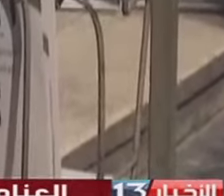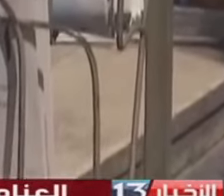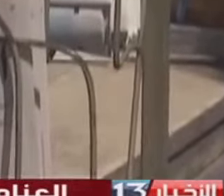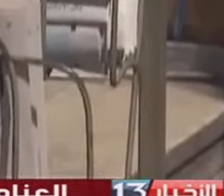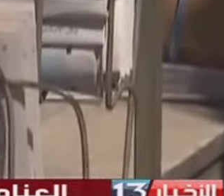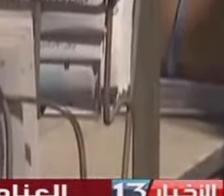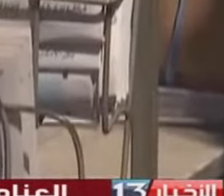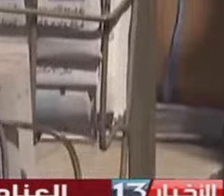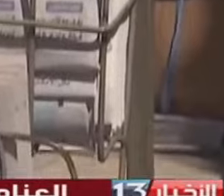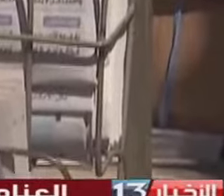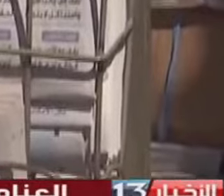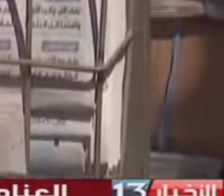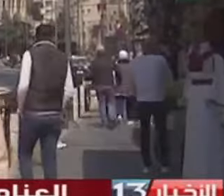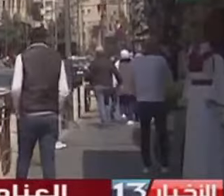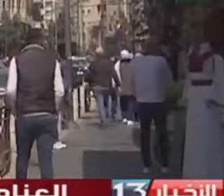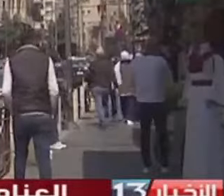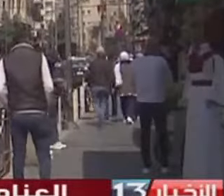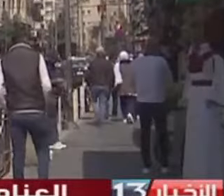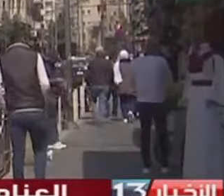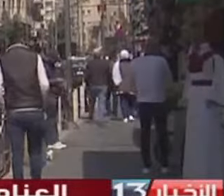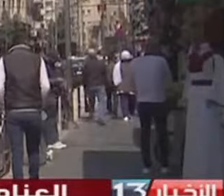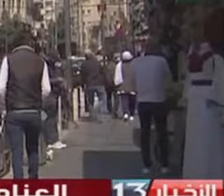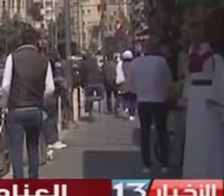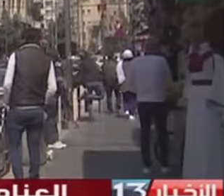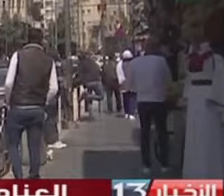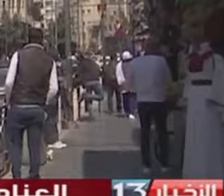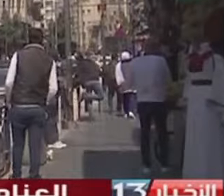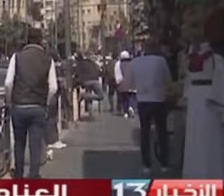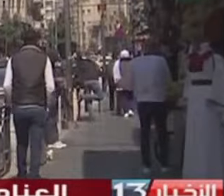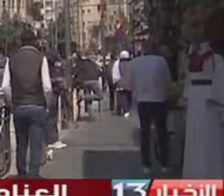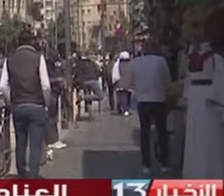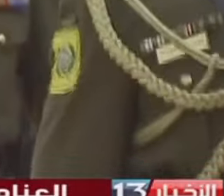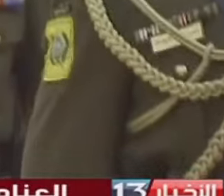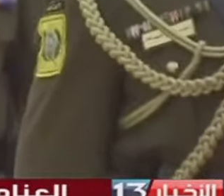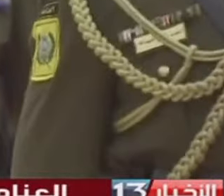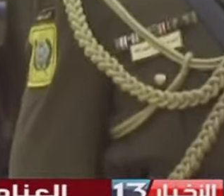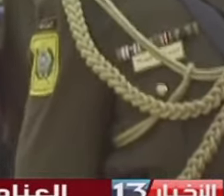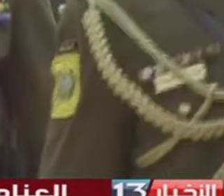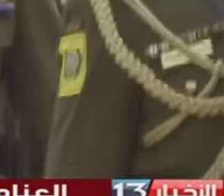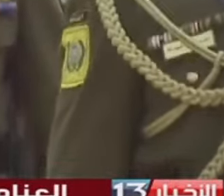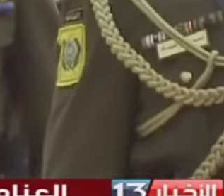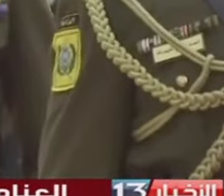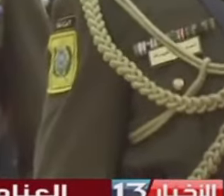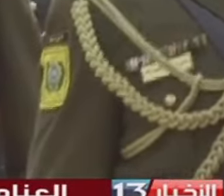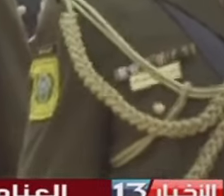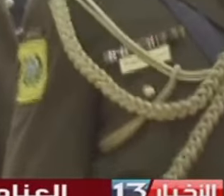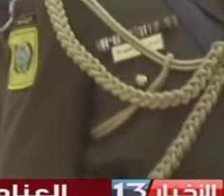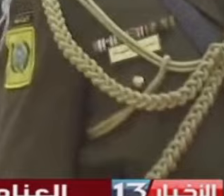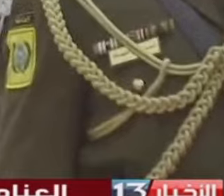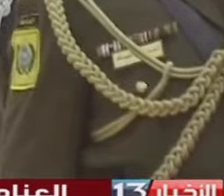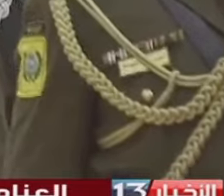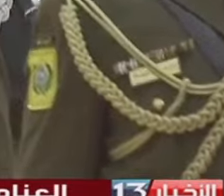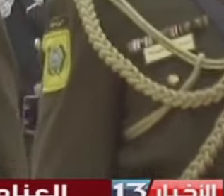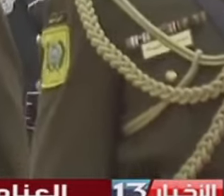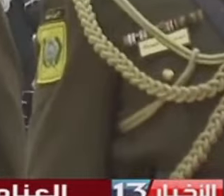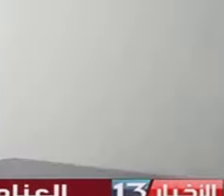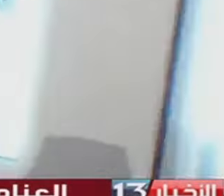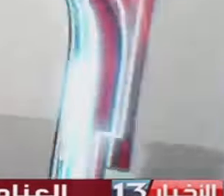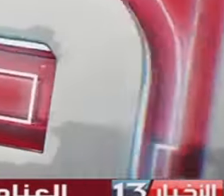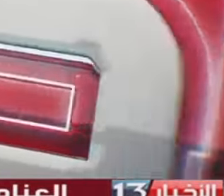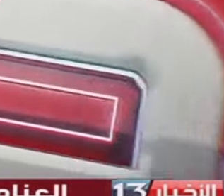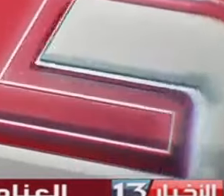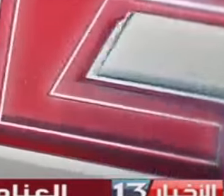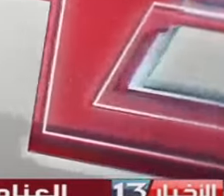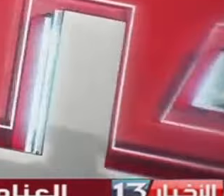ومساندتها المطلقة لما تتخذه قيادات المملكة من قرارات لحفظ أمن هذا البلد بعد حملة الإيقافات لشخصيات